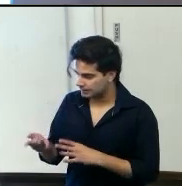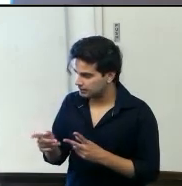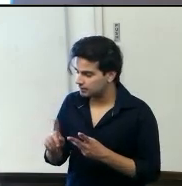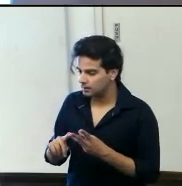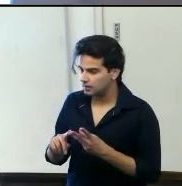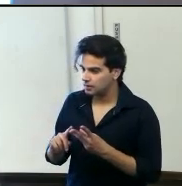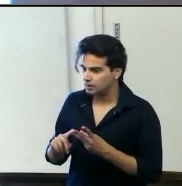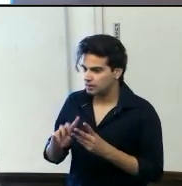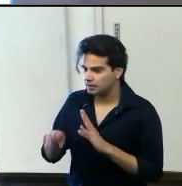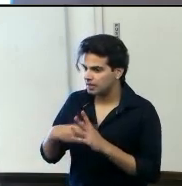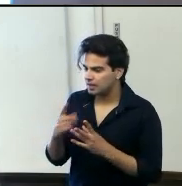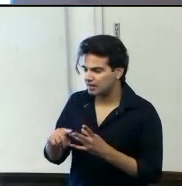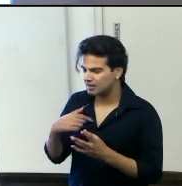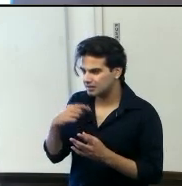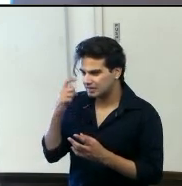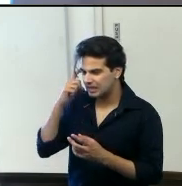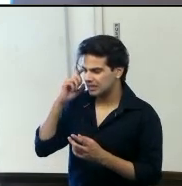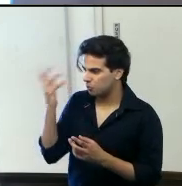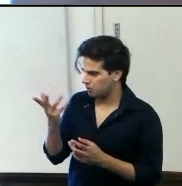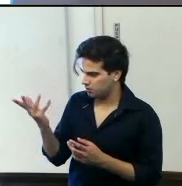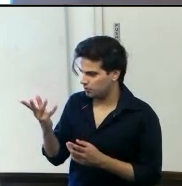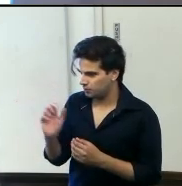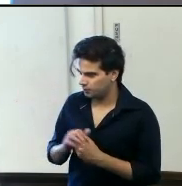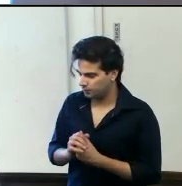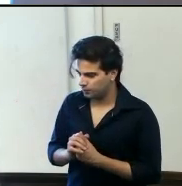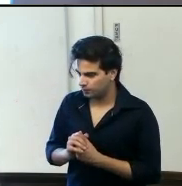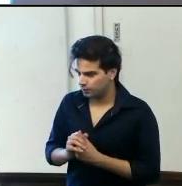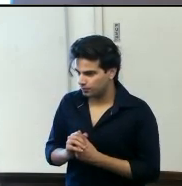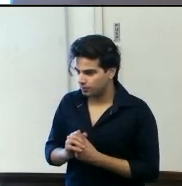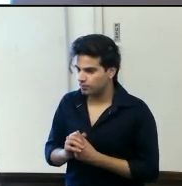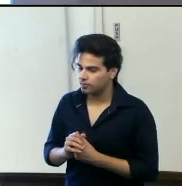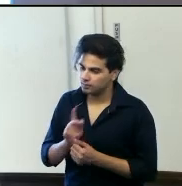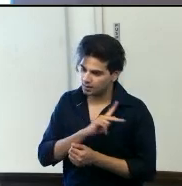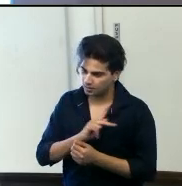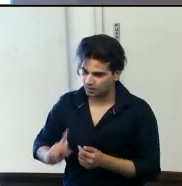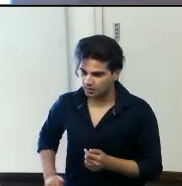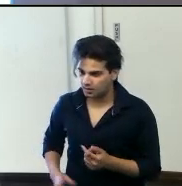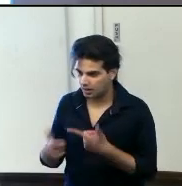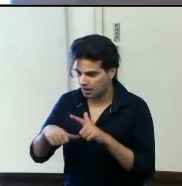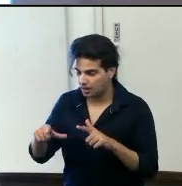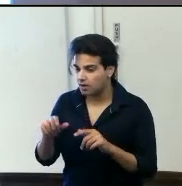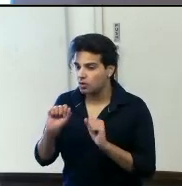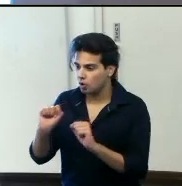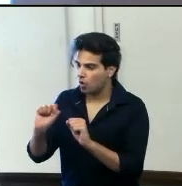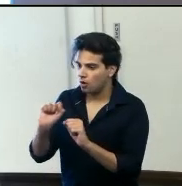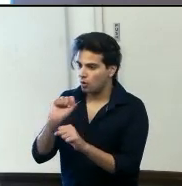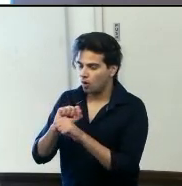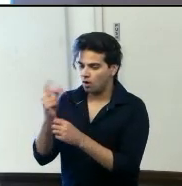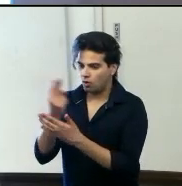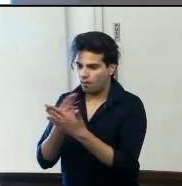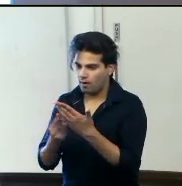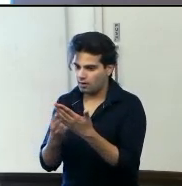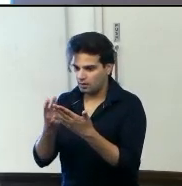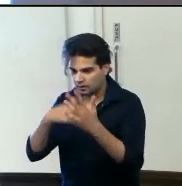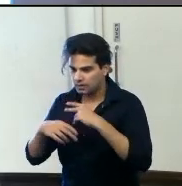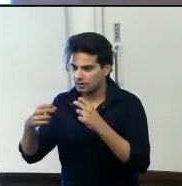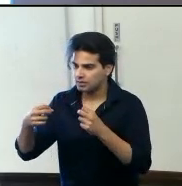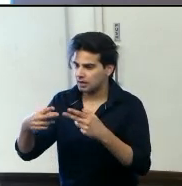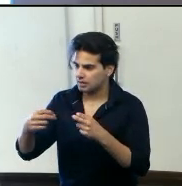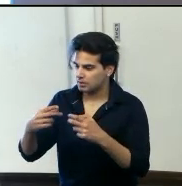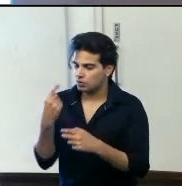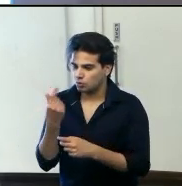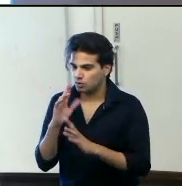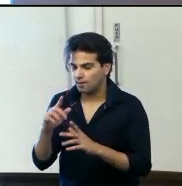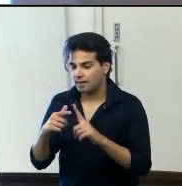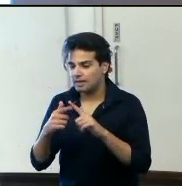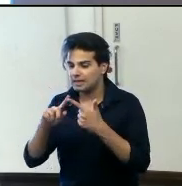thing in our discussion is, ಈಗ ತುಂಬ ಜನ ವರ್ಕ್ ಆಫ್ ಆರ್ಟಲ್ಲಿ ದೇ ಹ್ಯಾವ್ ಯೂಸ್ ಟೆಕ್ಸ್ಟ್.